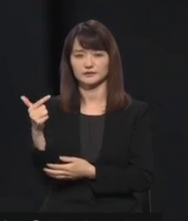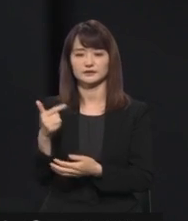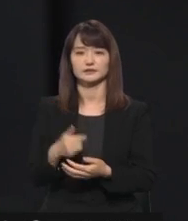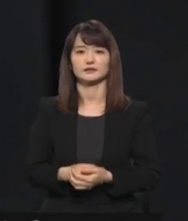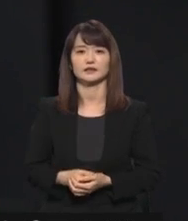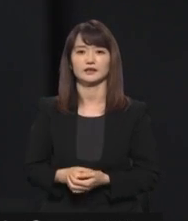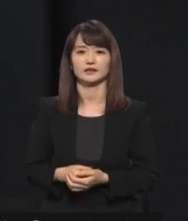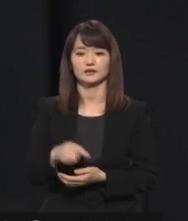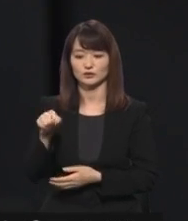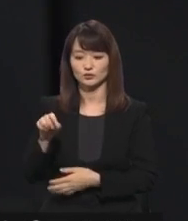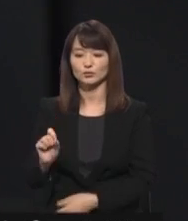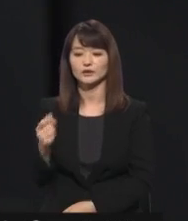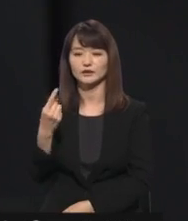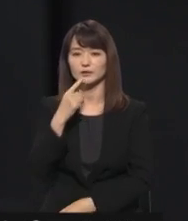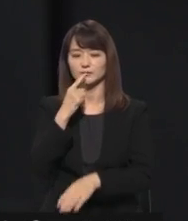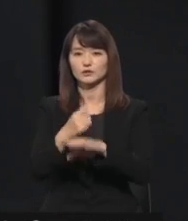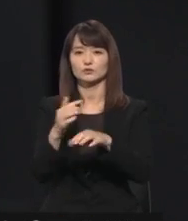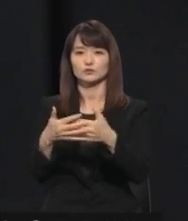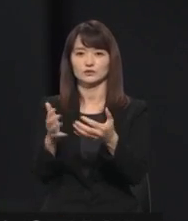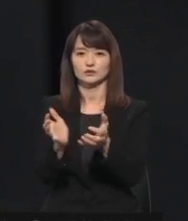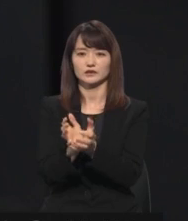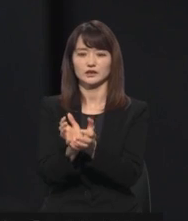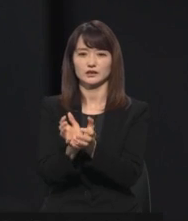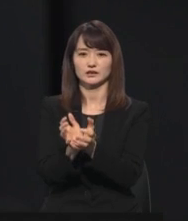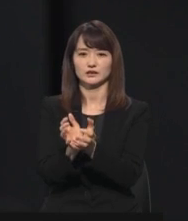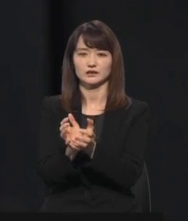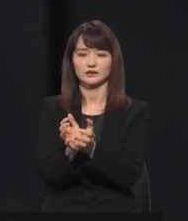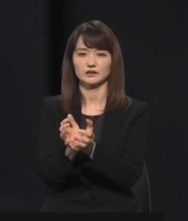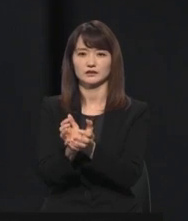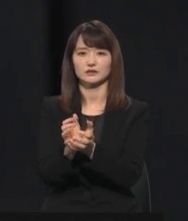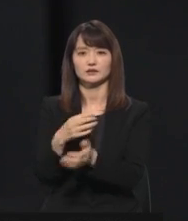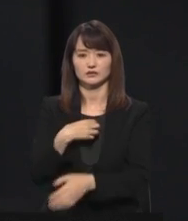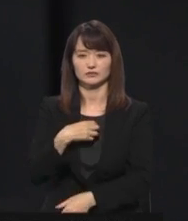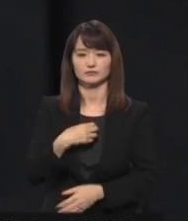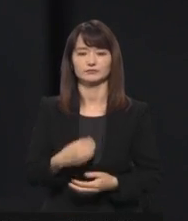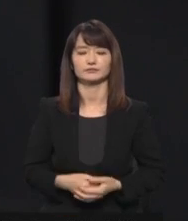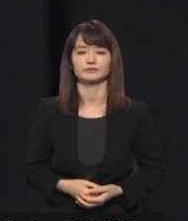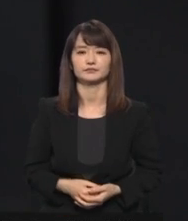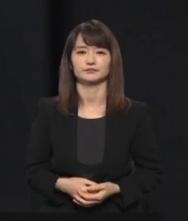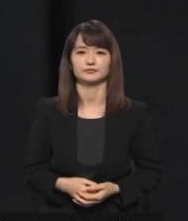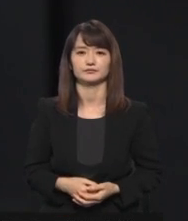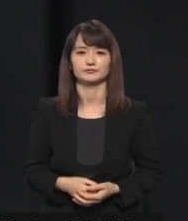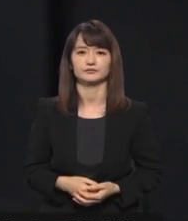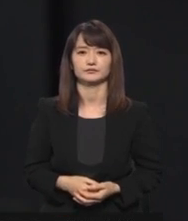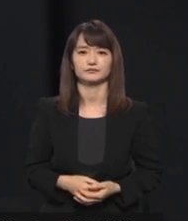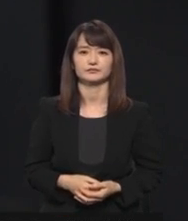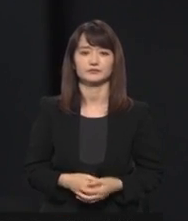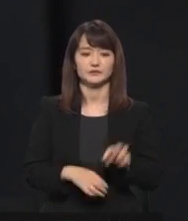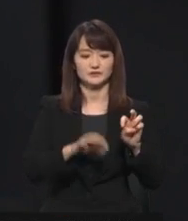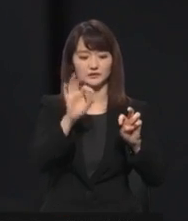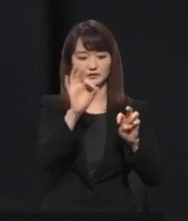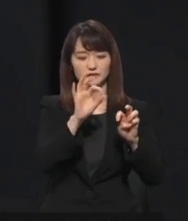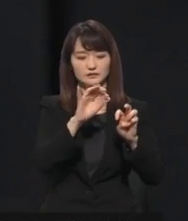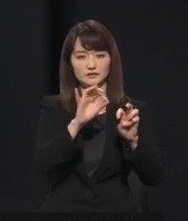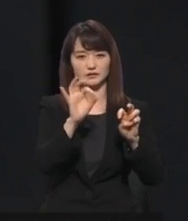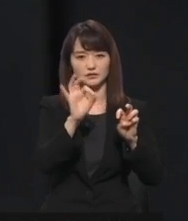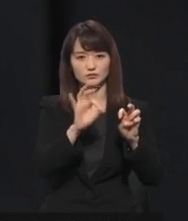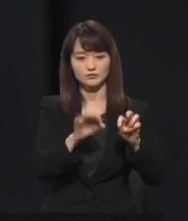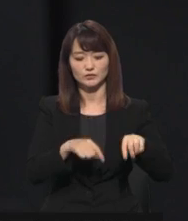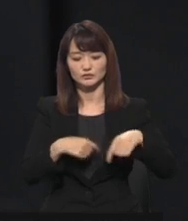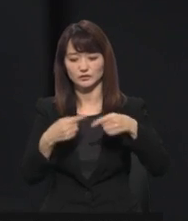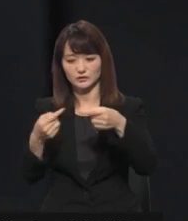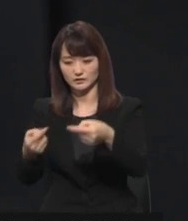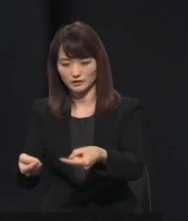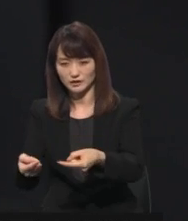게다 이제 당원 총투표 투표율이 그다지 높지 않은데 한 30% 만 투표하면 정원창 또 성립이 되는데 그중에 과반이 면은 1 16 전체 당원의